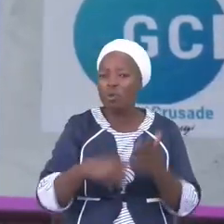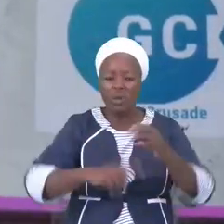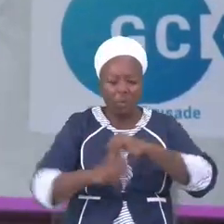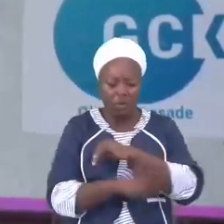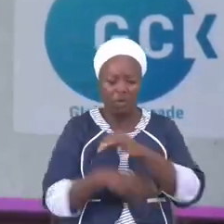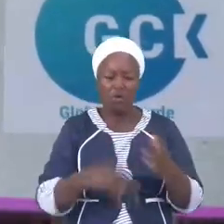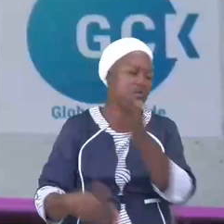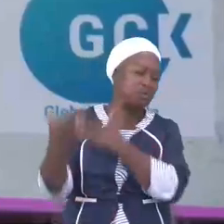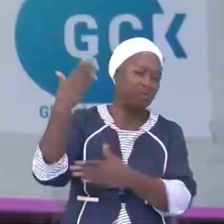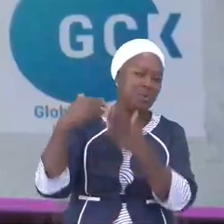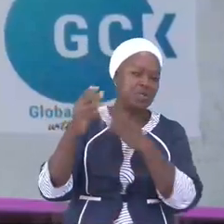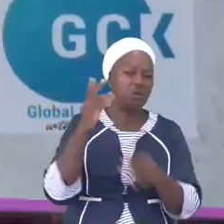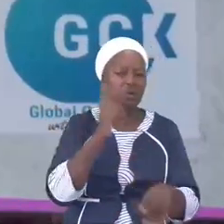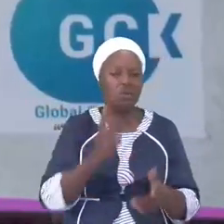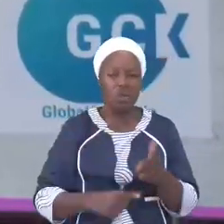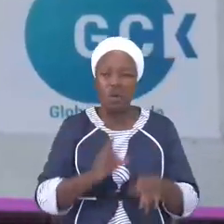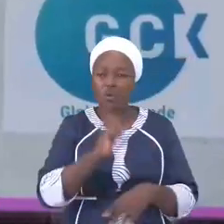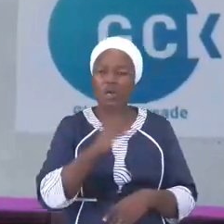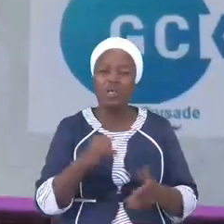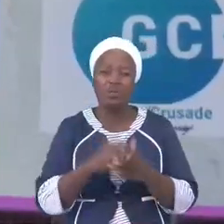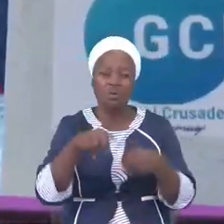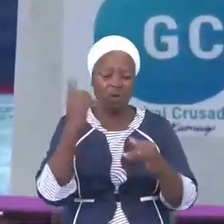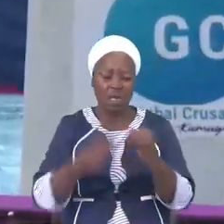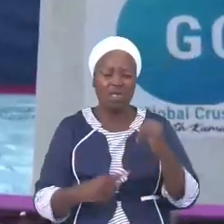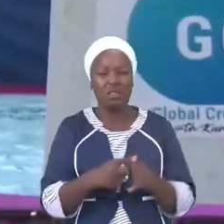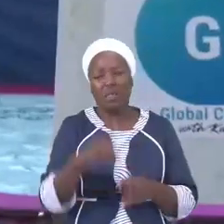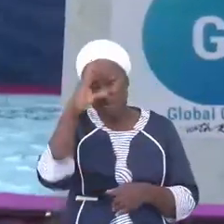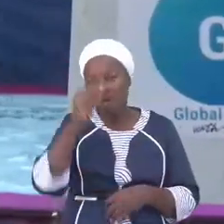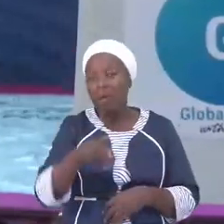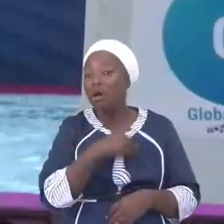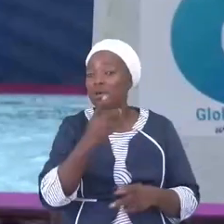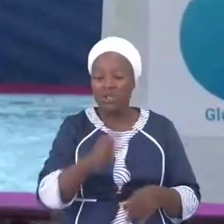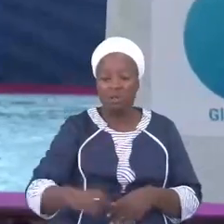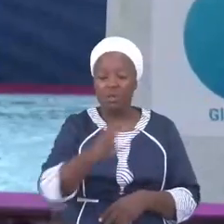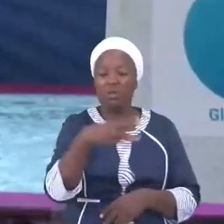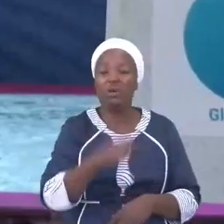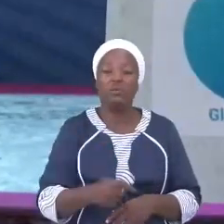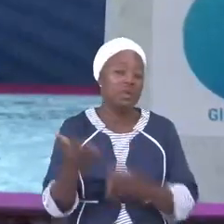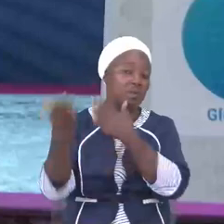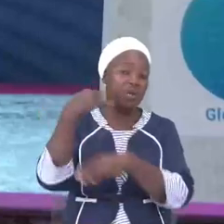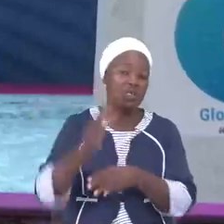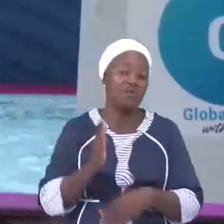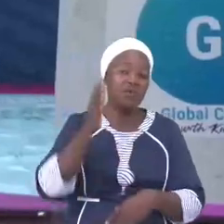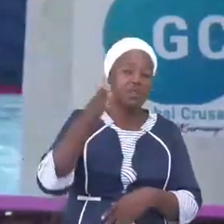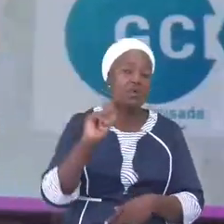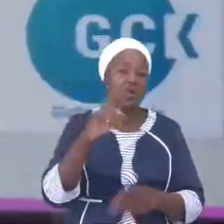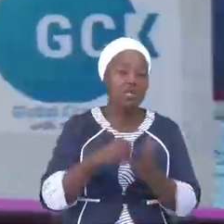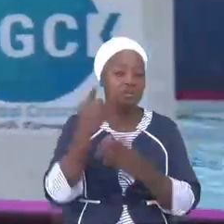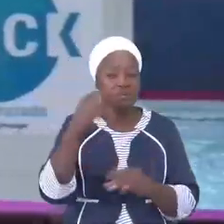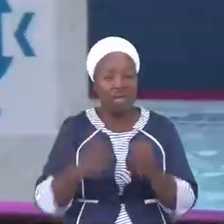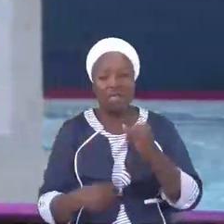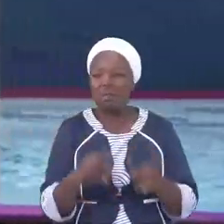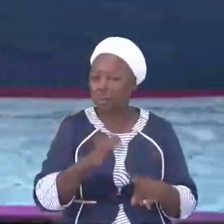Il ne savait pas là où conduirait le châtiment du passé conduirait. Il ne savait pas là où conduirait le voyage dans lequel il était